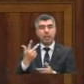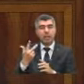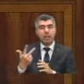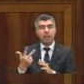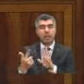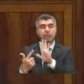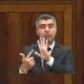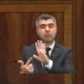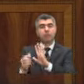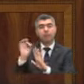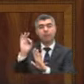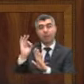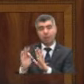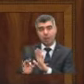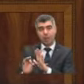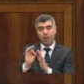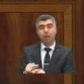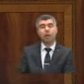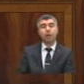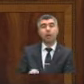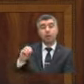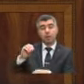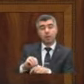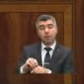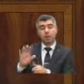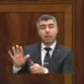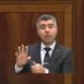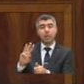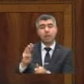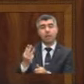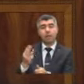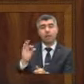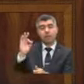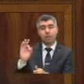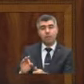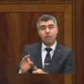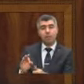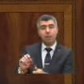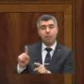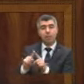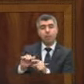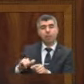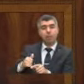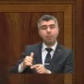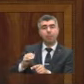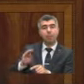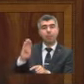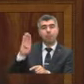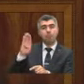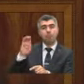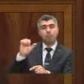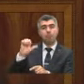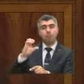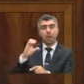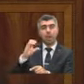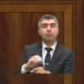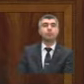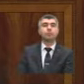بالسكل التعليم الإعدادي وإلى 36% بالسكل الثانوي